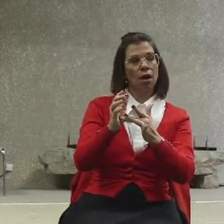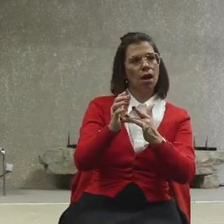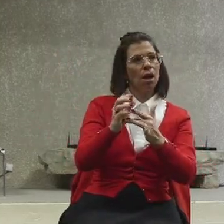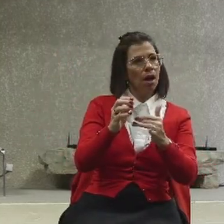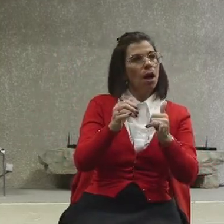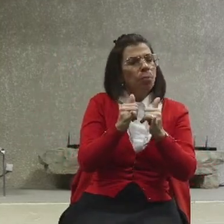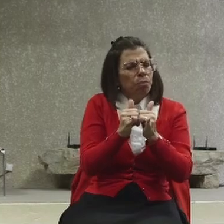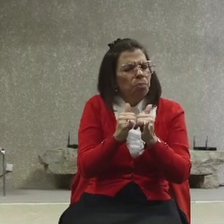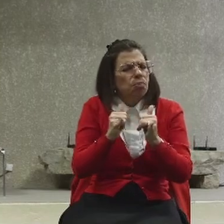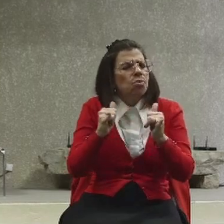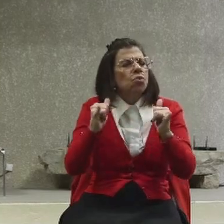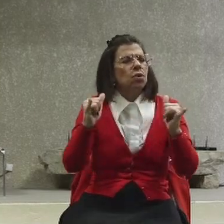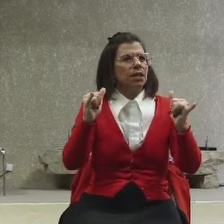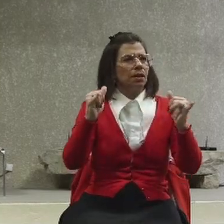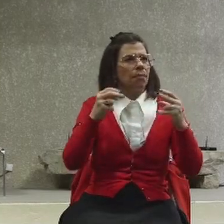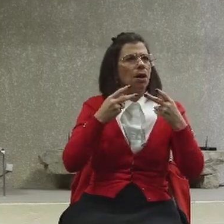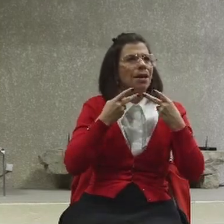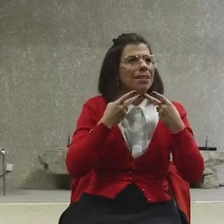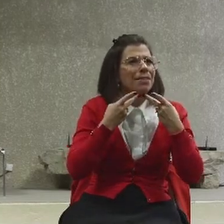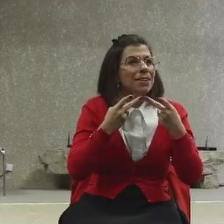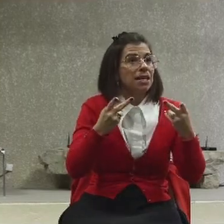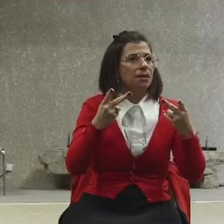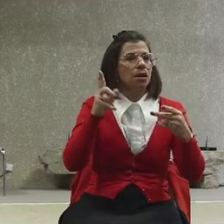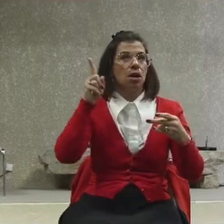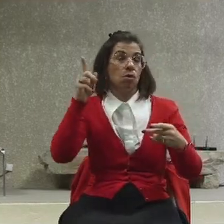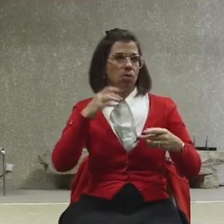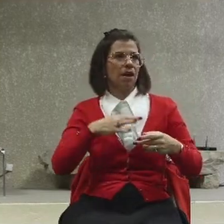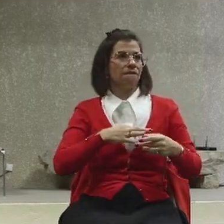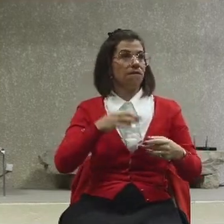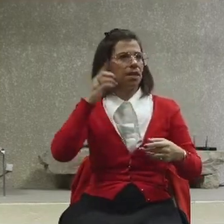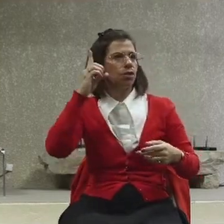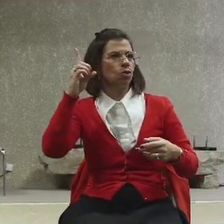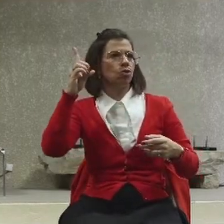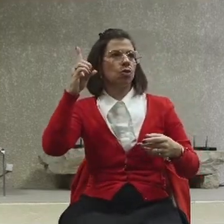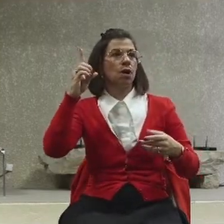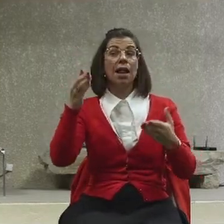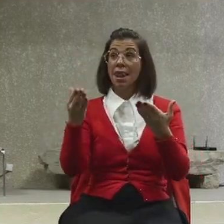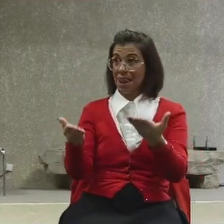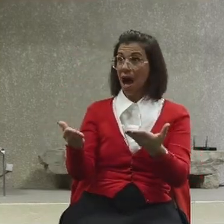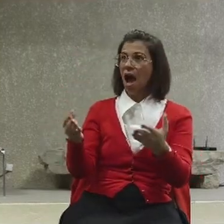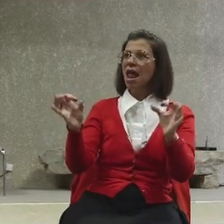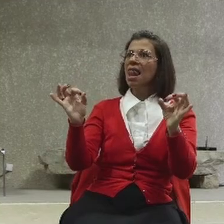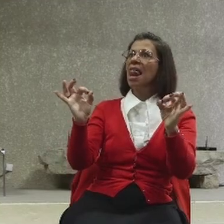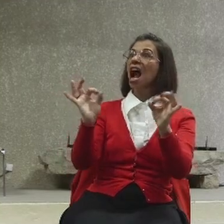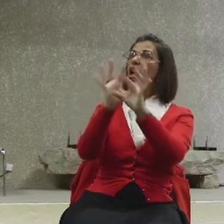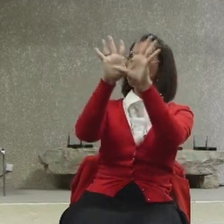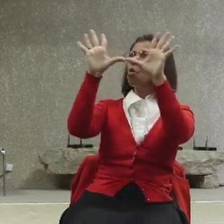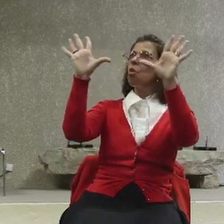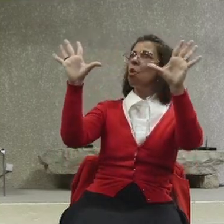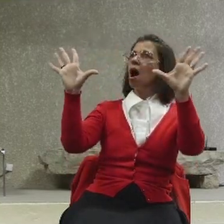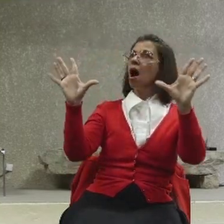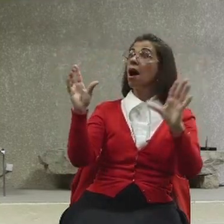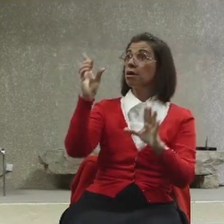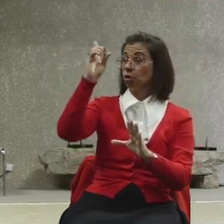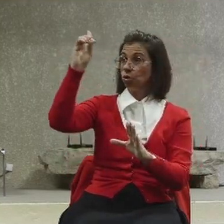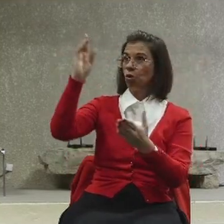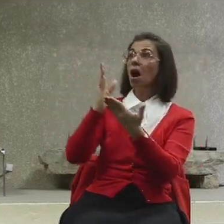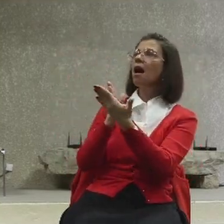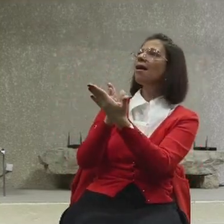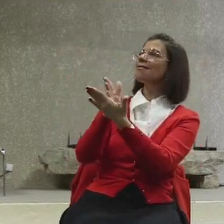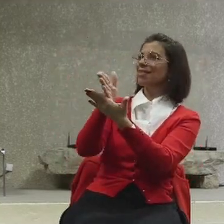Celui qui était vulnérable, celui qui est dans la chair, celui qui ne comprend pas qu'il a été mis dans